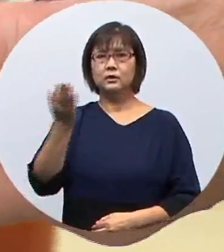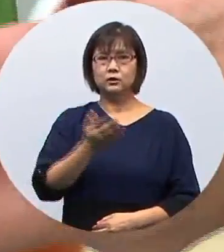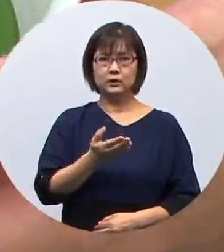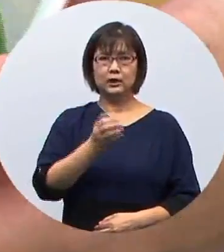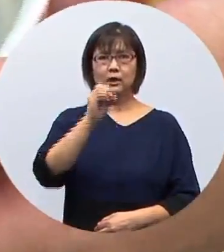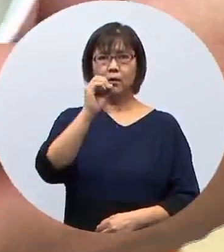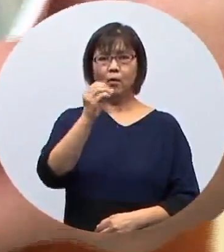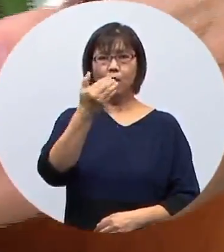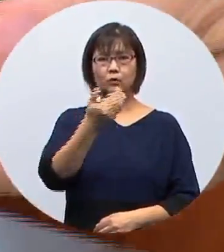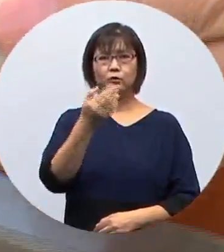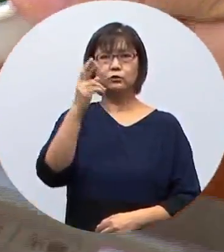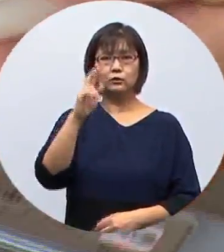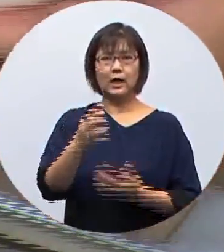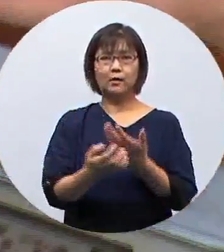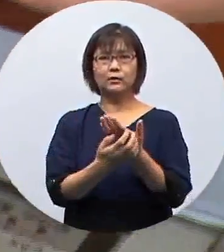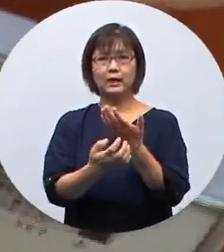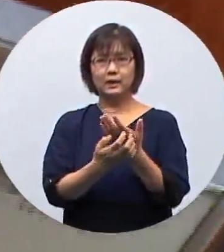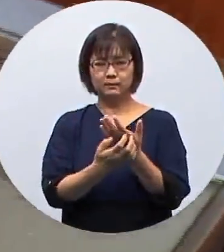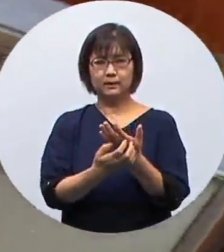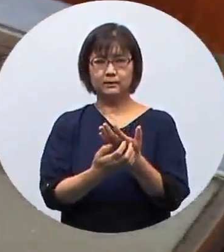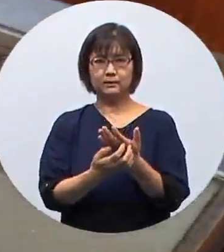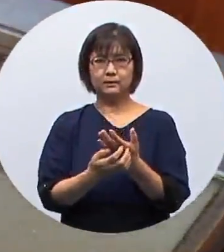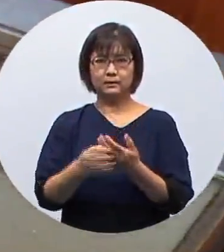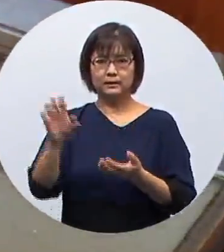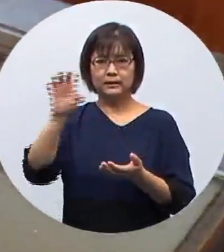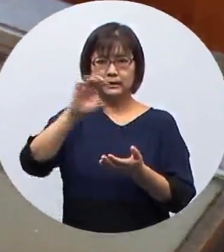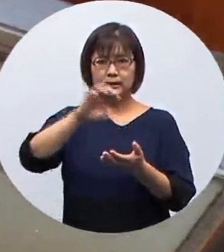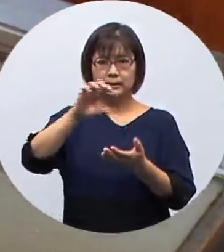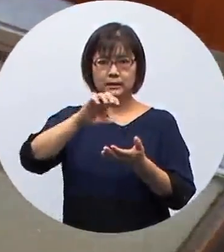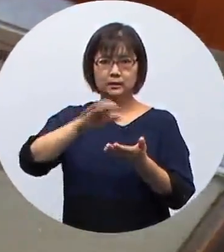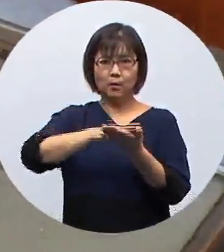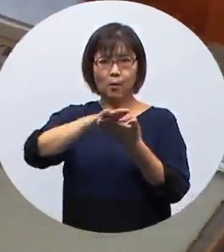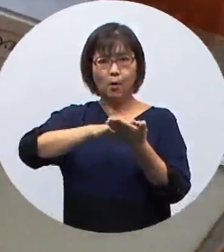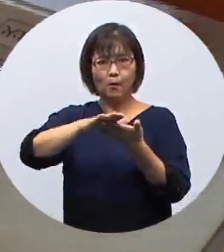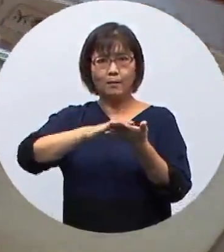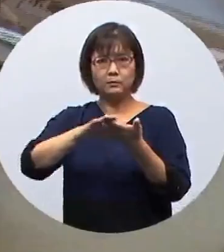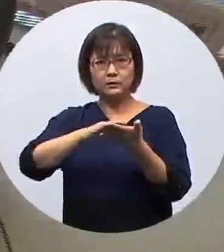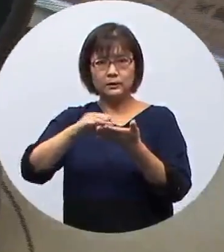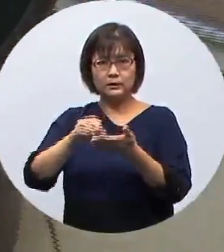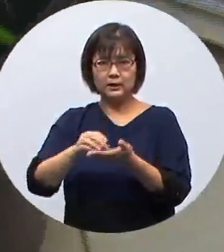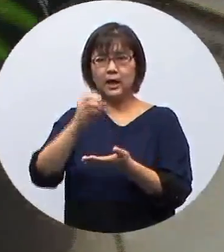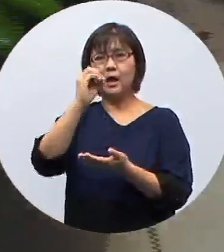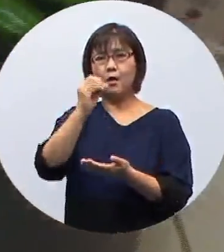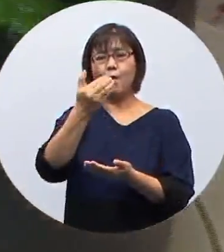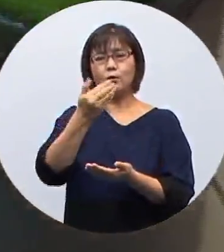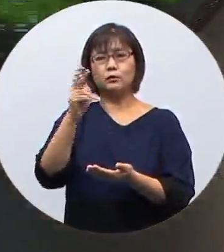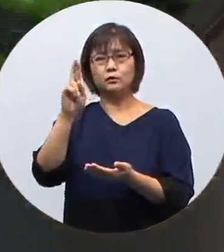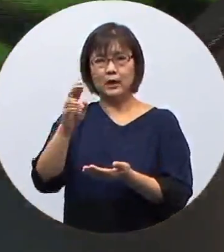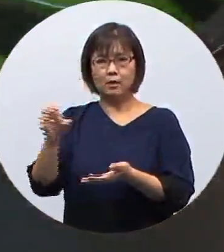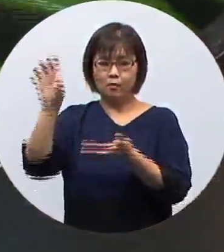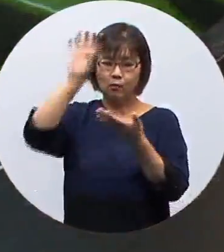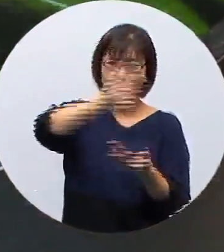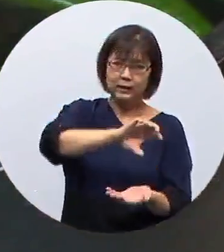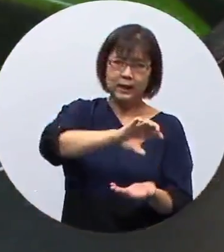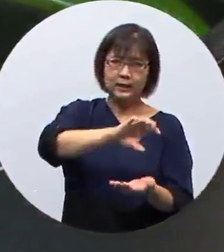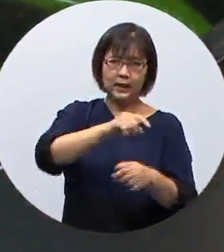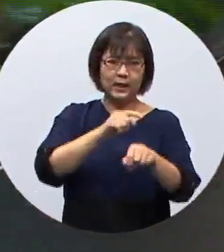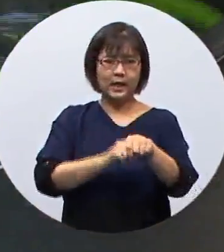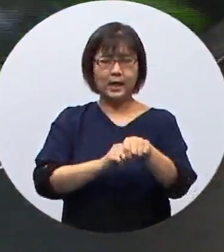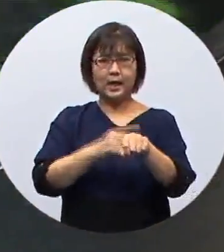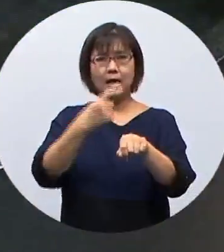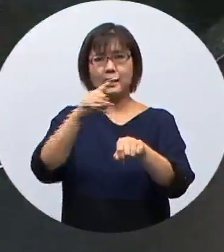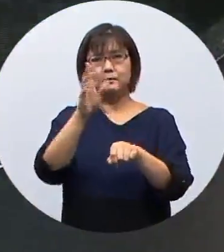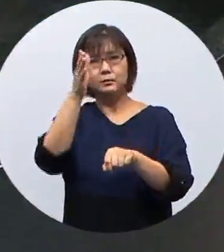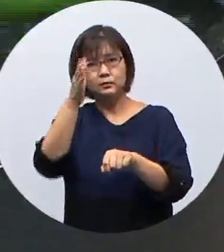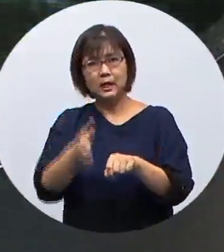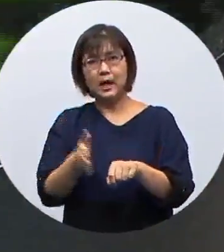。 お塩をまぶして板ずりしたオクラですね。 1分半ぐらい茹でて葉をく色